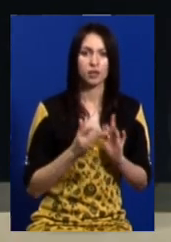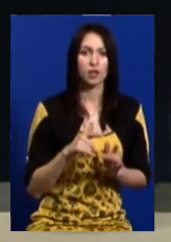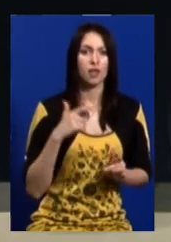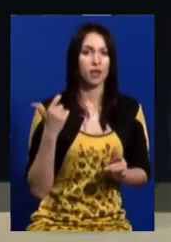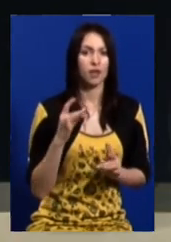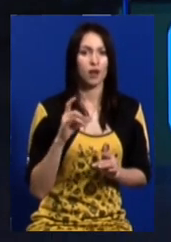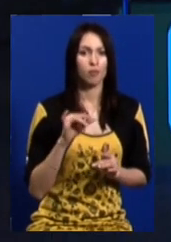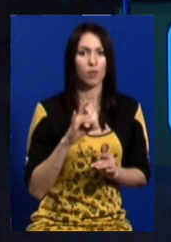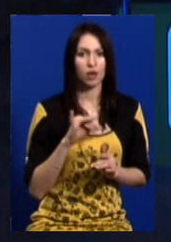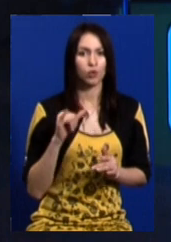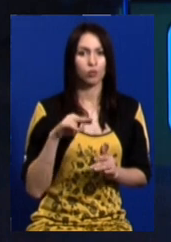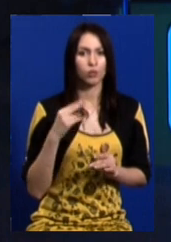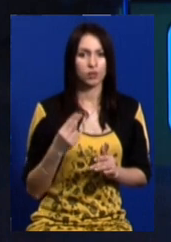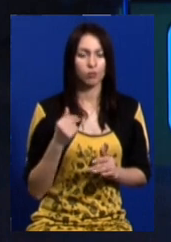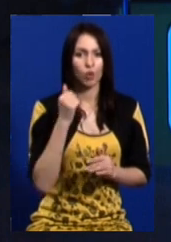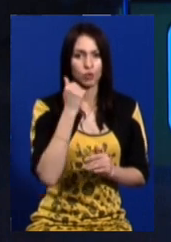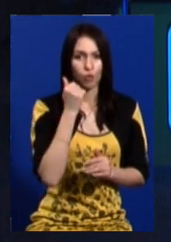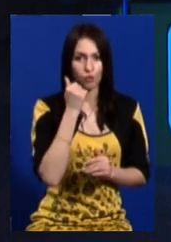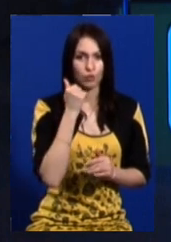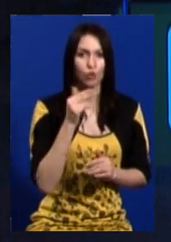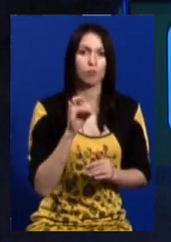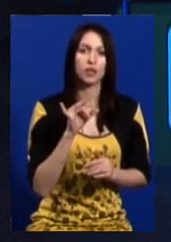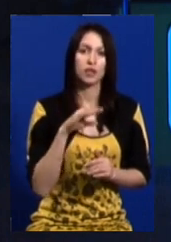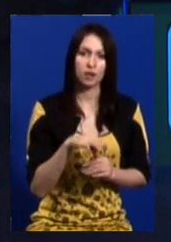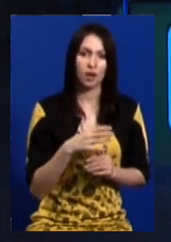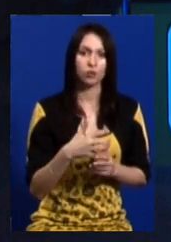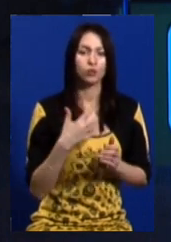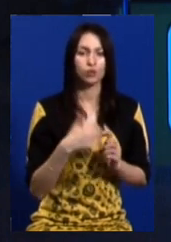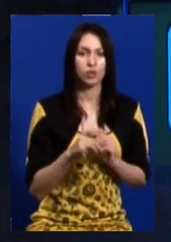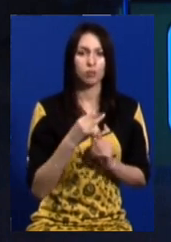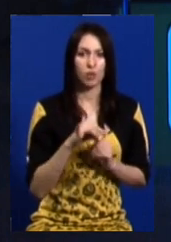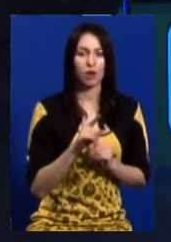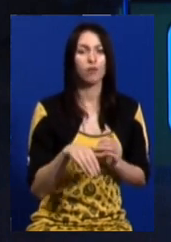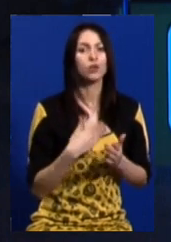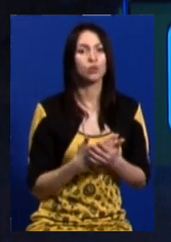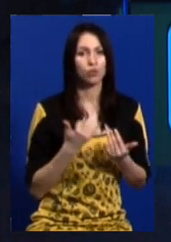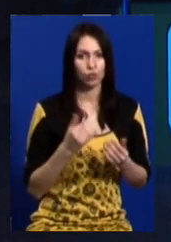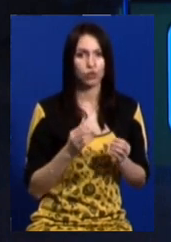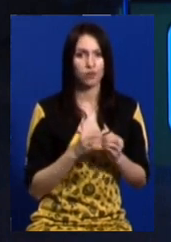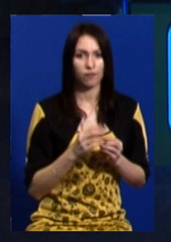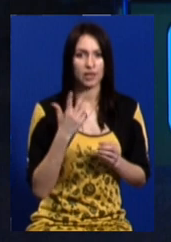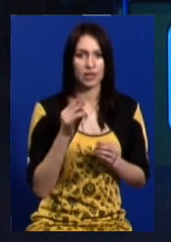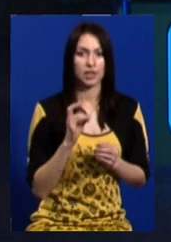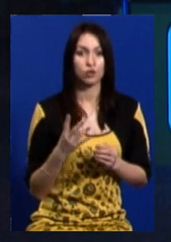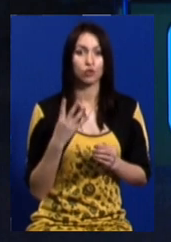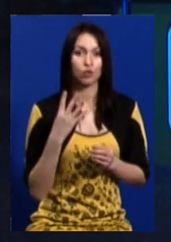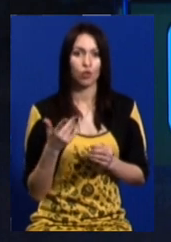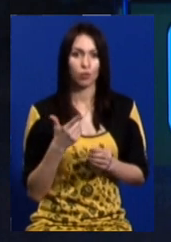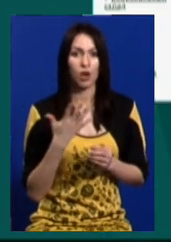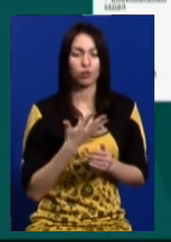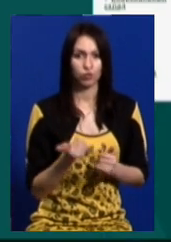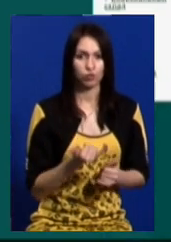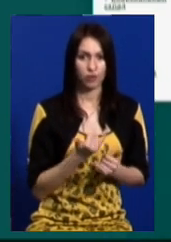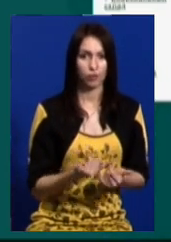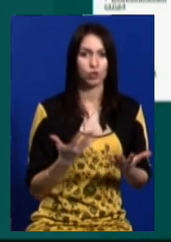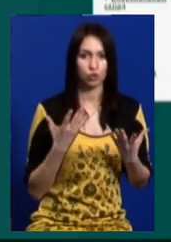єпархії УПЦ Московського патріархату серед парафій досі значаться 3 з 4 громад, які перейшли станом на